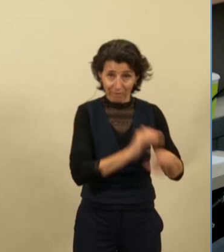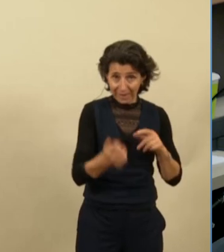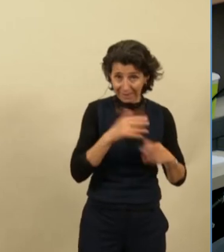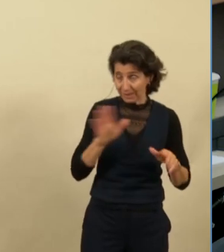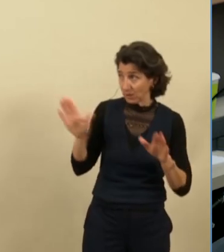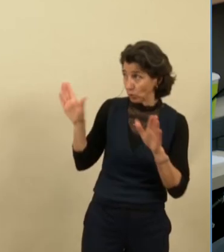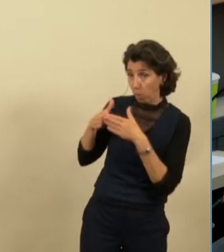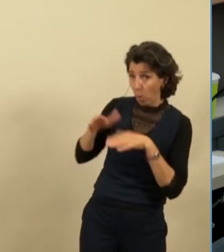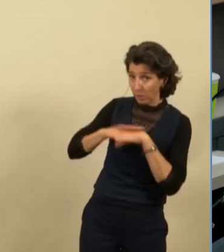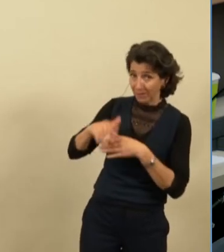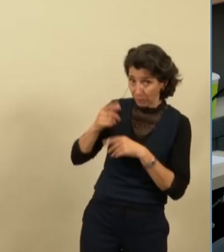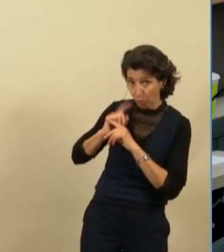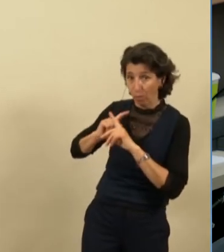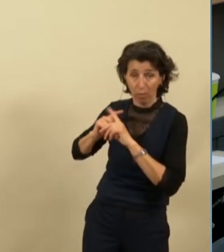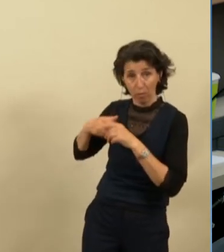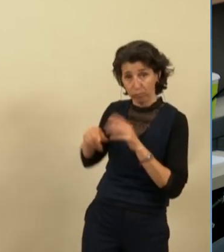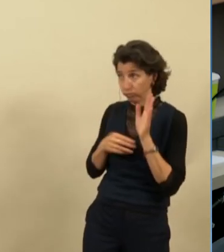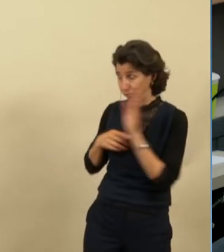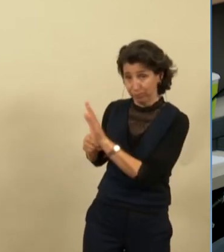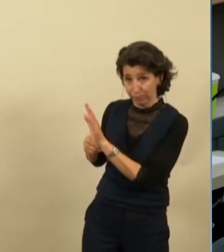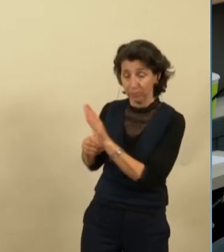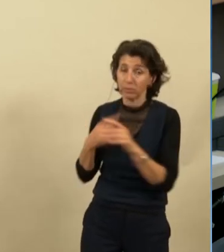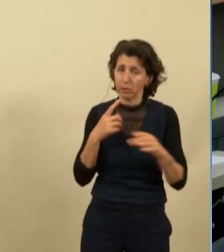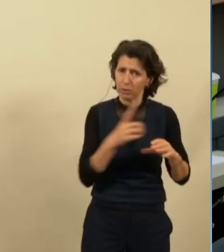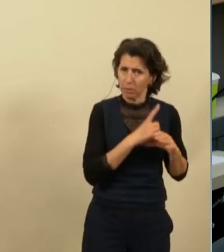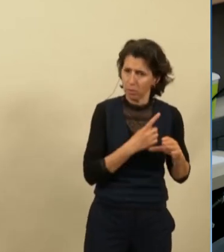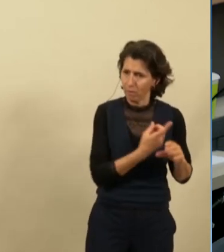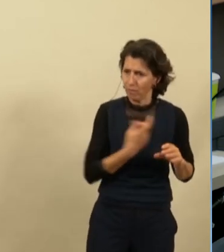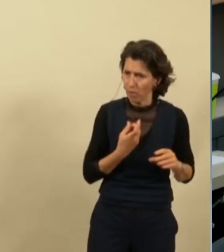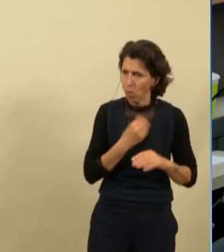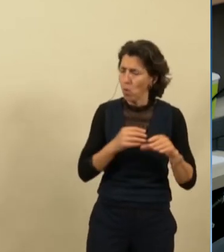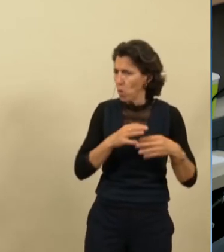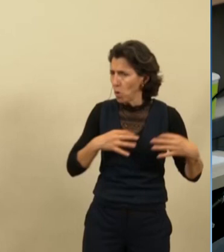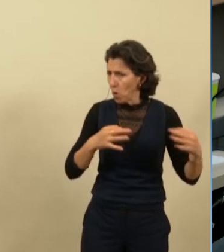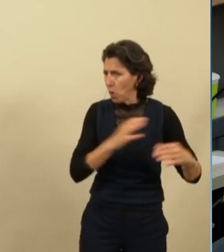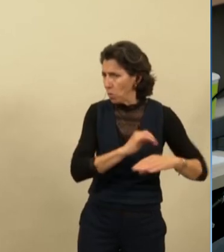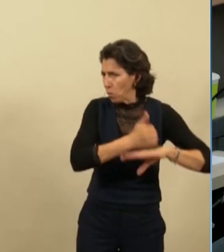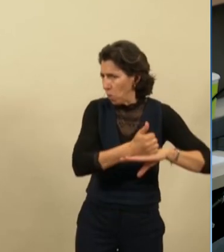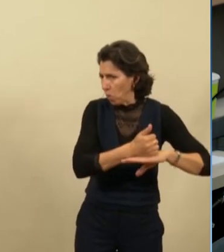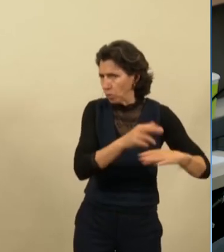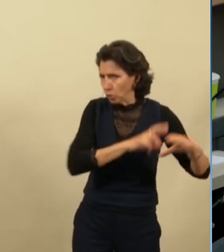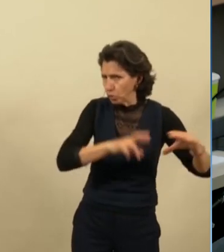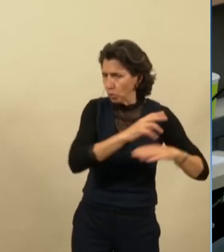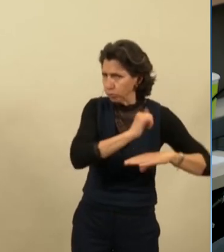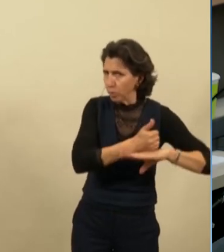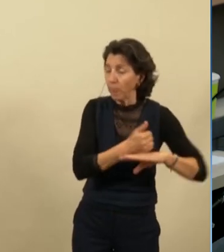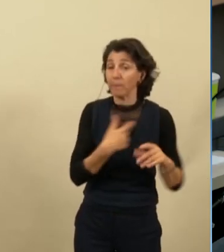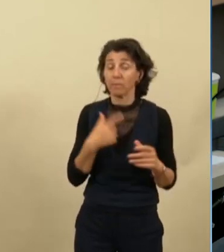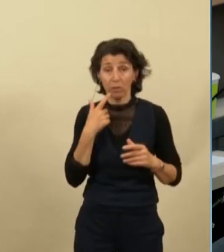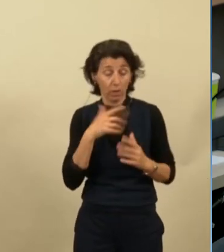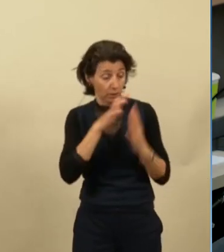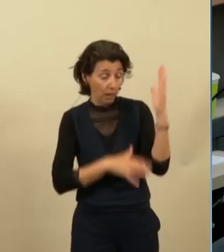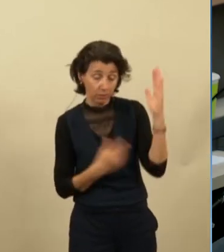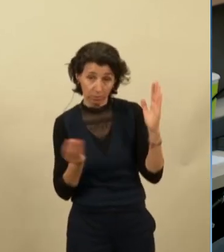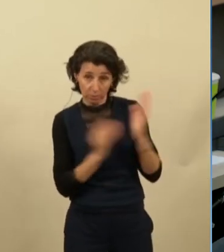la région du département soit de l'autorité territoriale il ne semble donc pas prévu par les textes qu'un conseil municipal